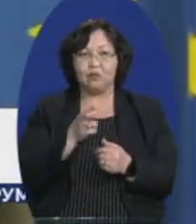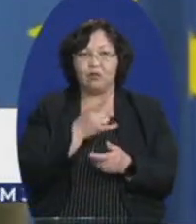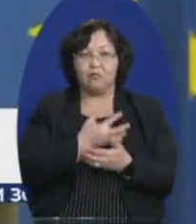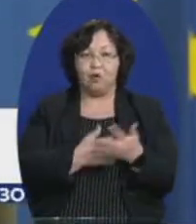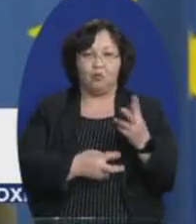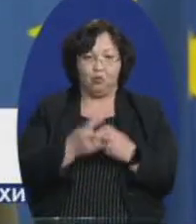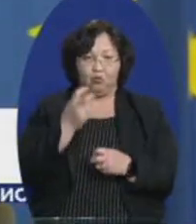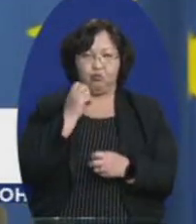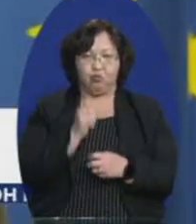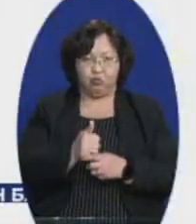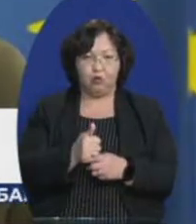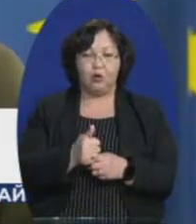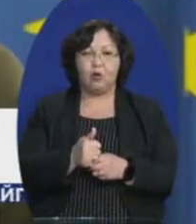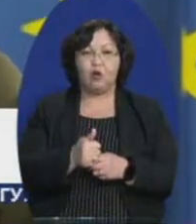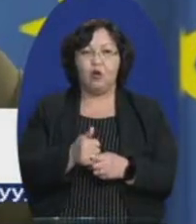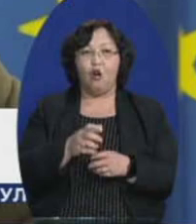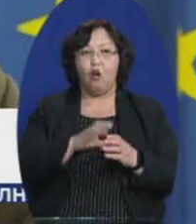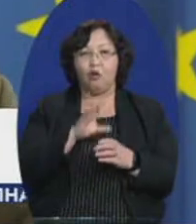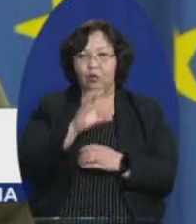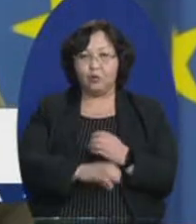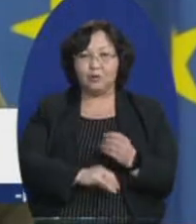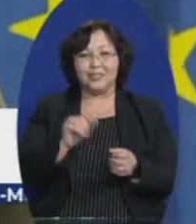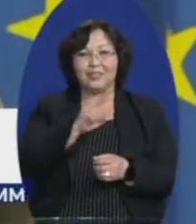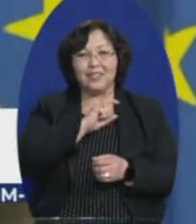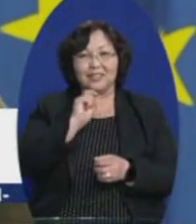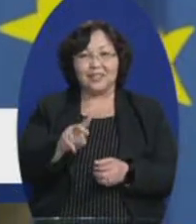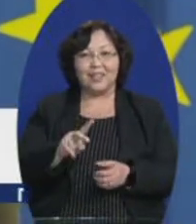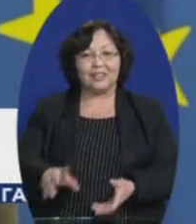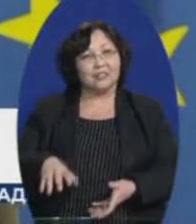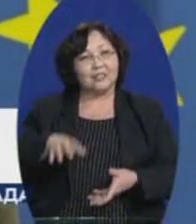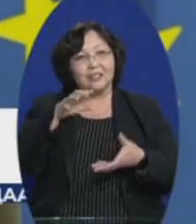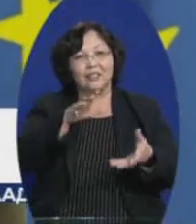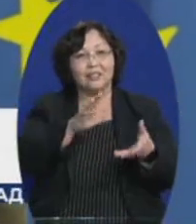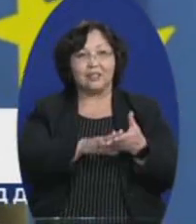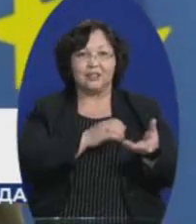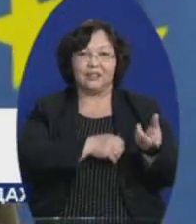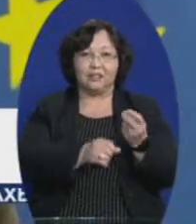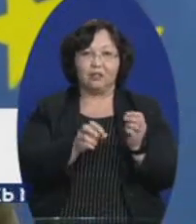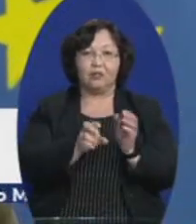Гэхдээ тухайн бүтээгдэхүүнүүдэд олон улсын зах зээлд гаргаж таниулах нь чухал